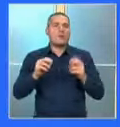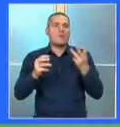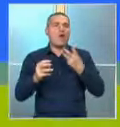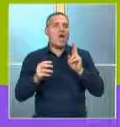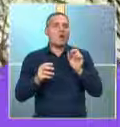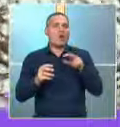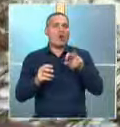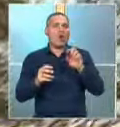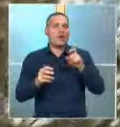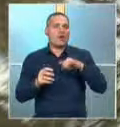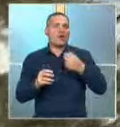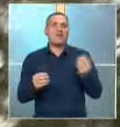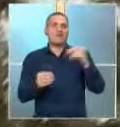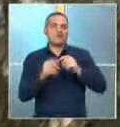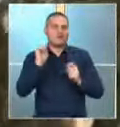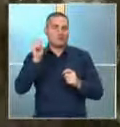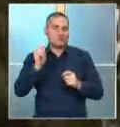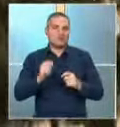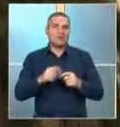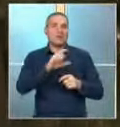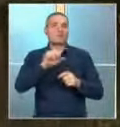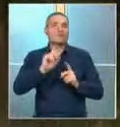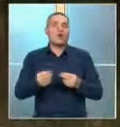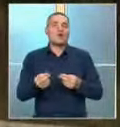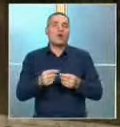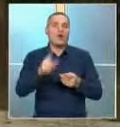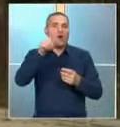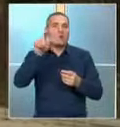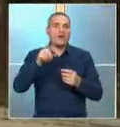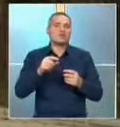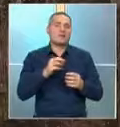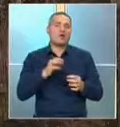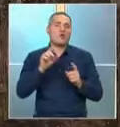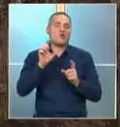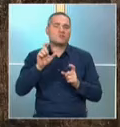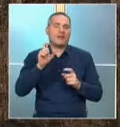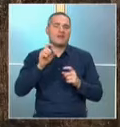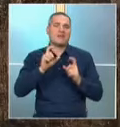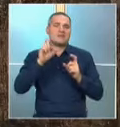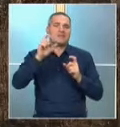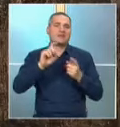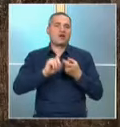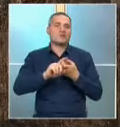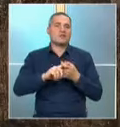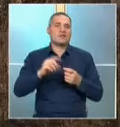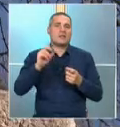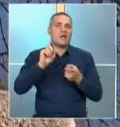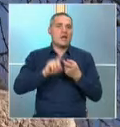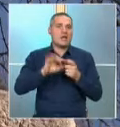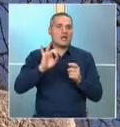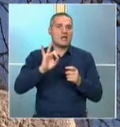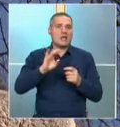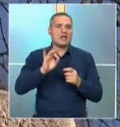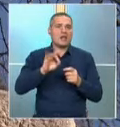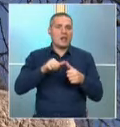в Кюстендил. В седмицата, в която отбелязваме успение на Свети Константин Кирил Философ, разказваме историята на Национална